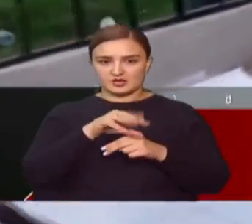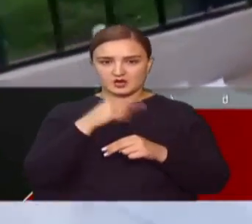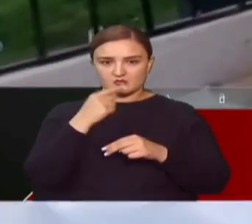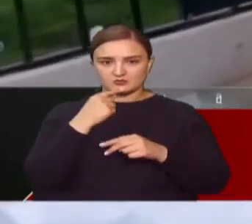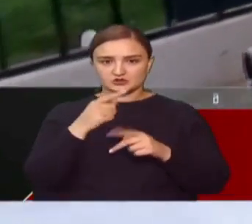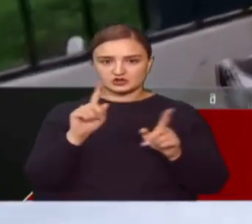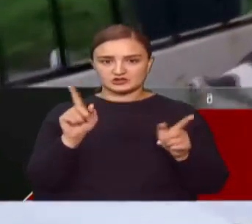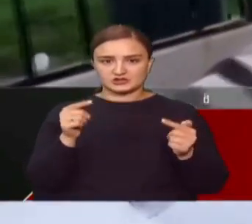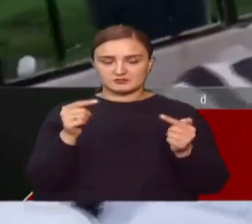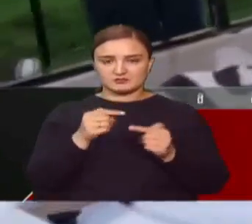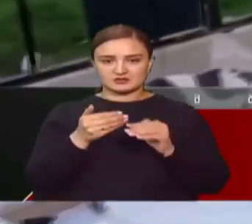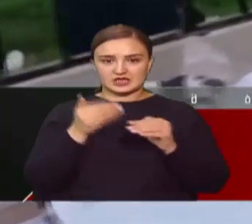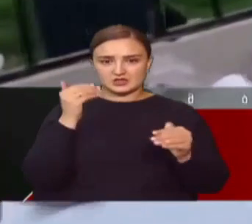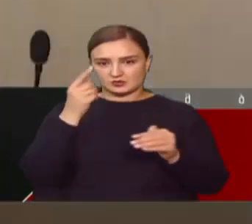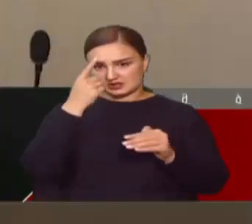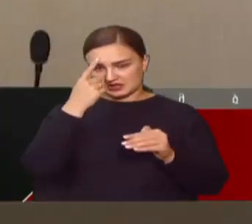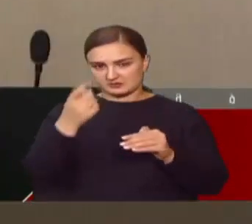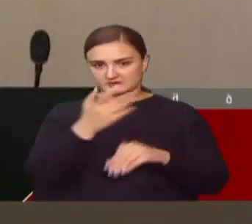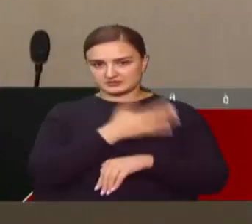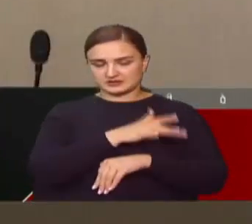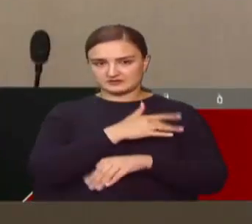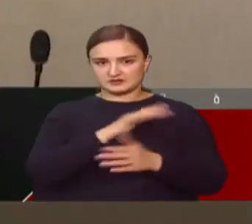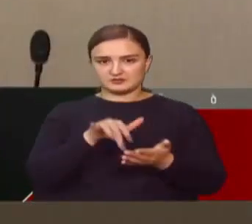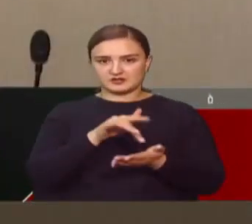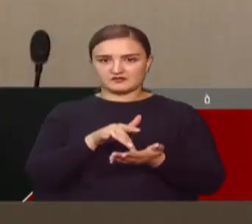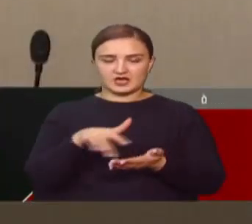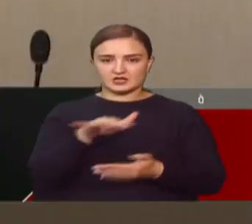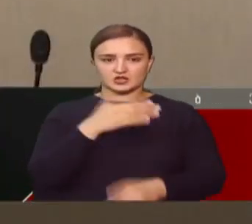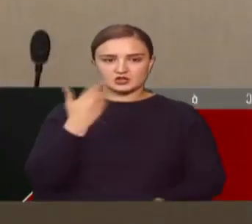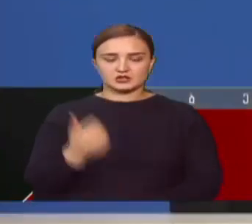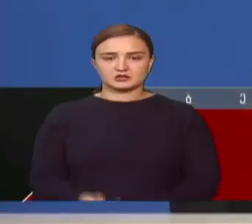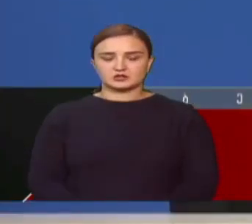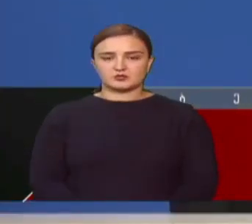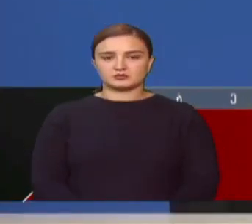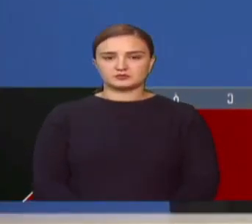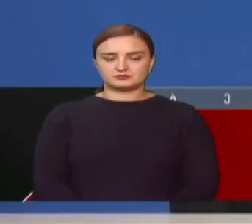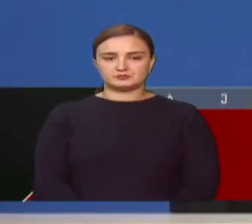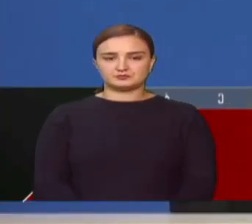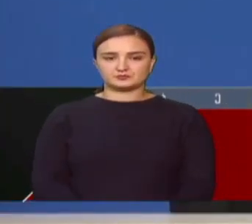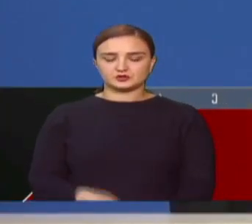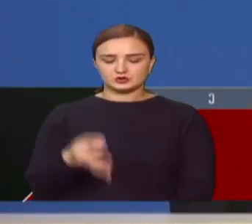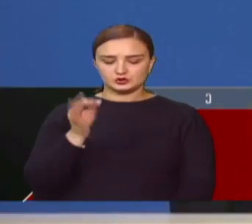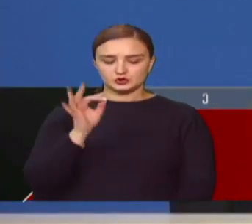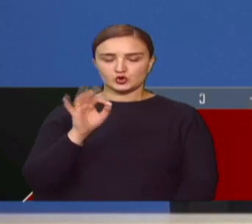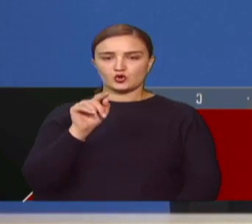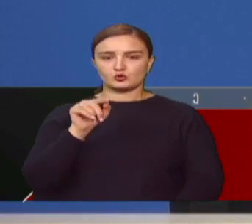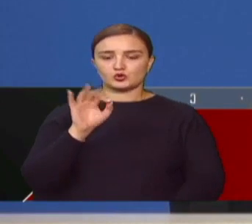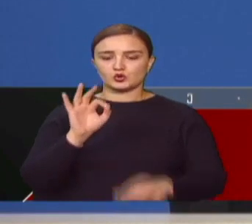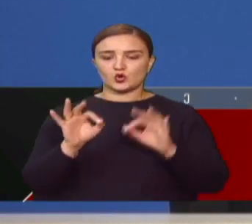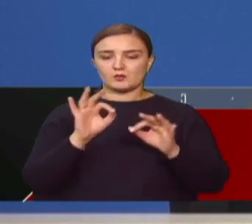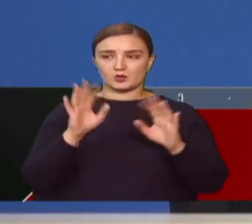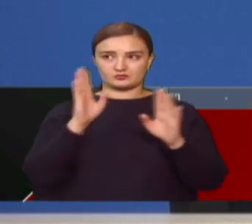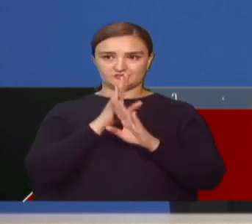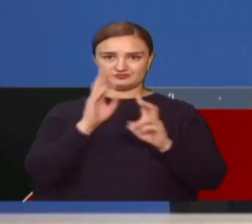გამარტავენ, შესაბამისი ადრეული გაფრთხილების სერვისები ქვეყანაში არ არსებობს. დასკვნა ასეთია. Normalurat mokmedi